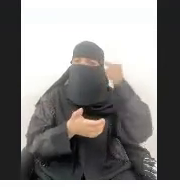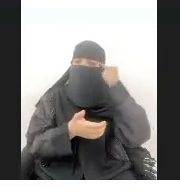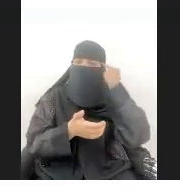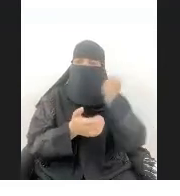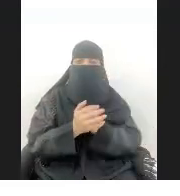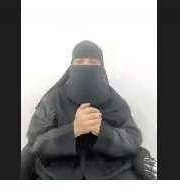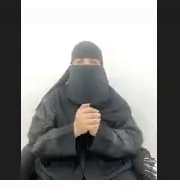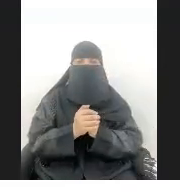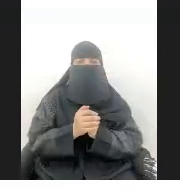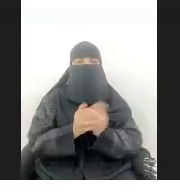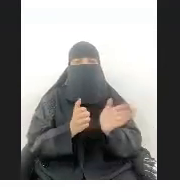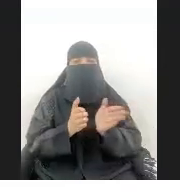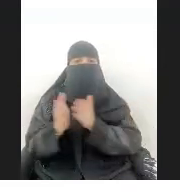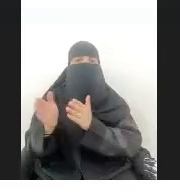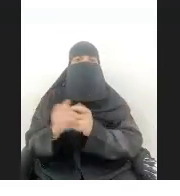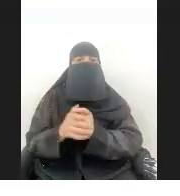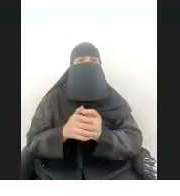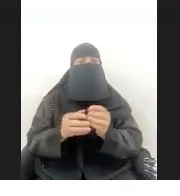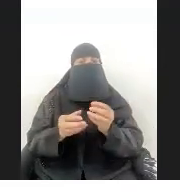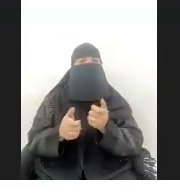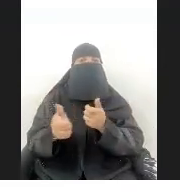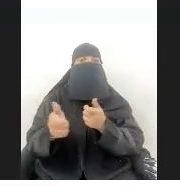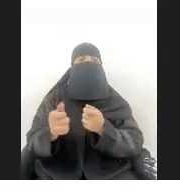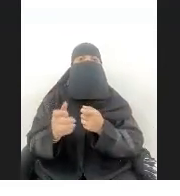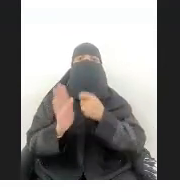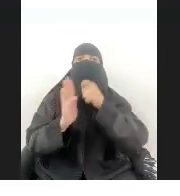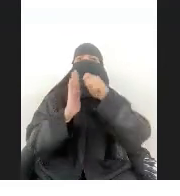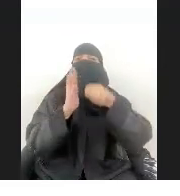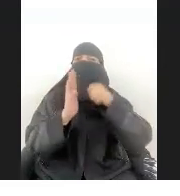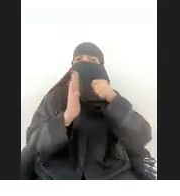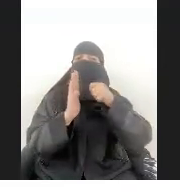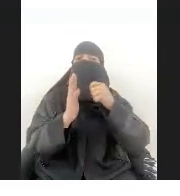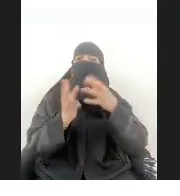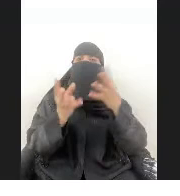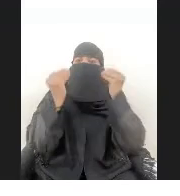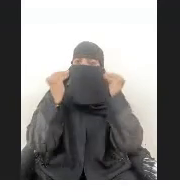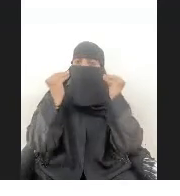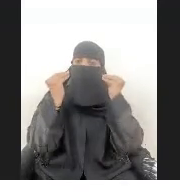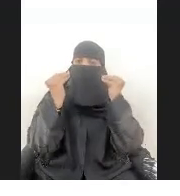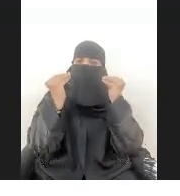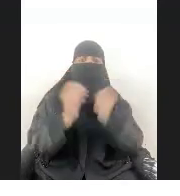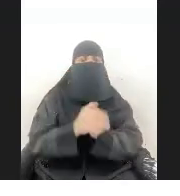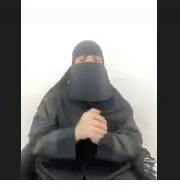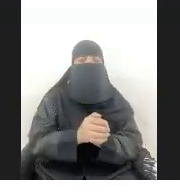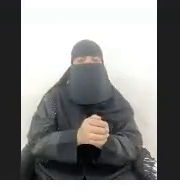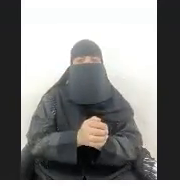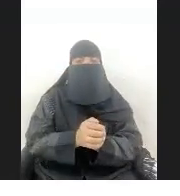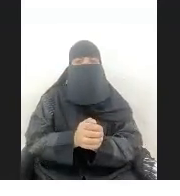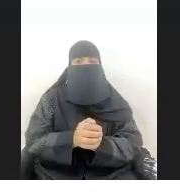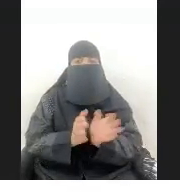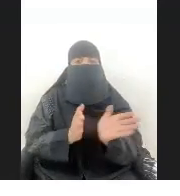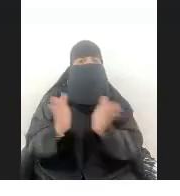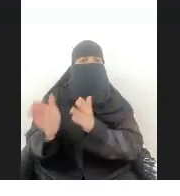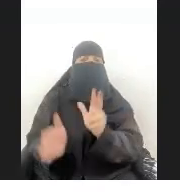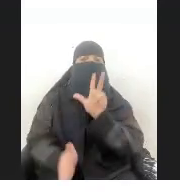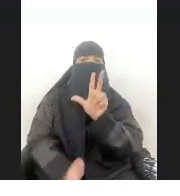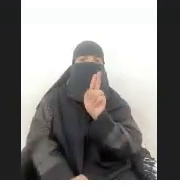معالجة المعلومات، كلها هذه تدور، يعني التعلم المصغر يدور حول هذه النظريات. كذلك التكنيز، أو كيف إحنا